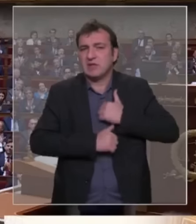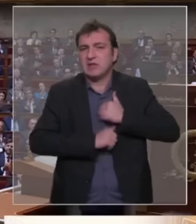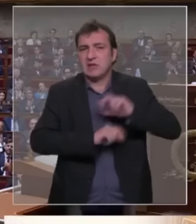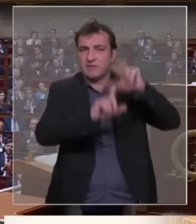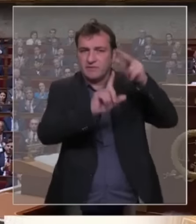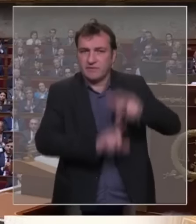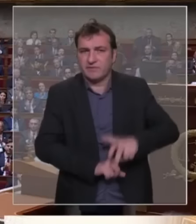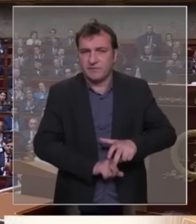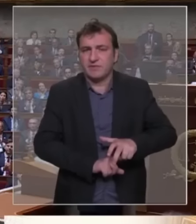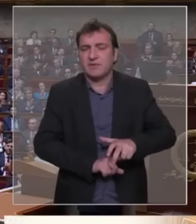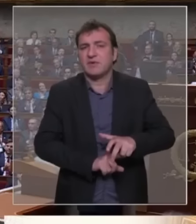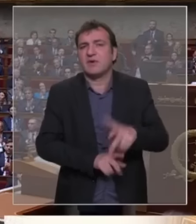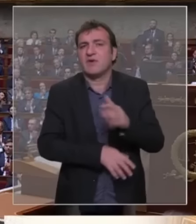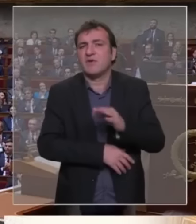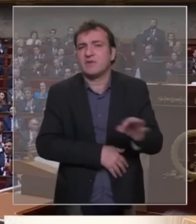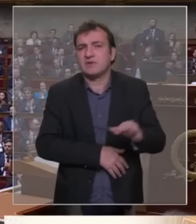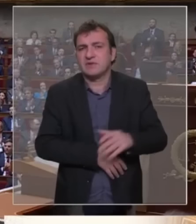ans à Beyrouth.